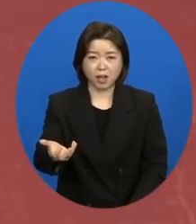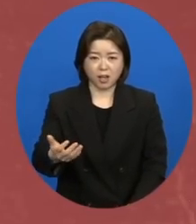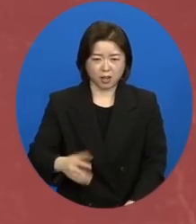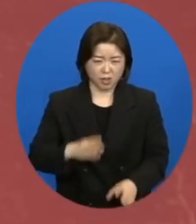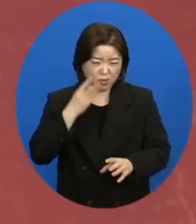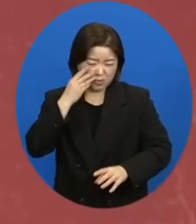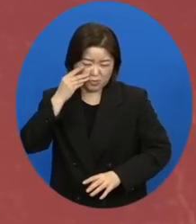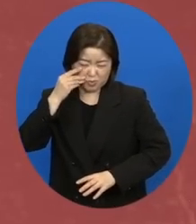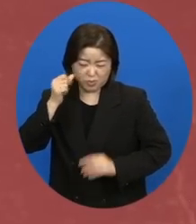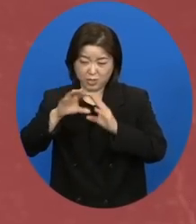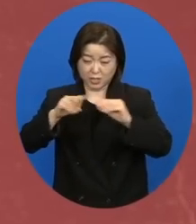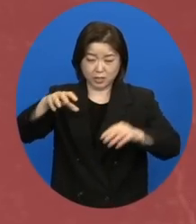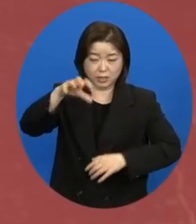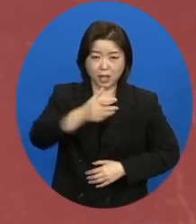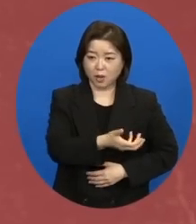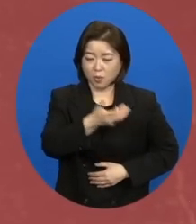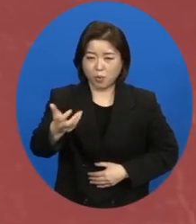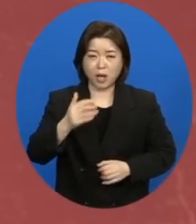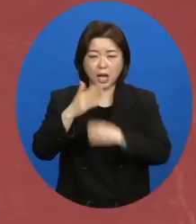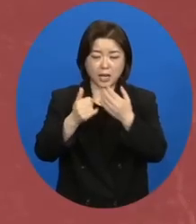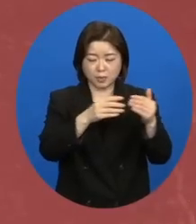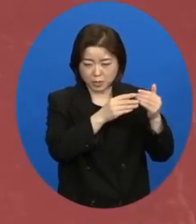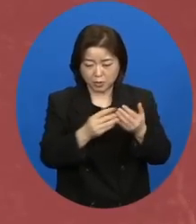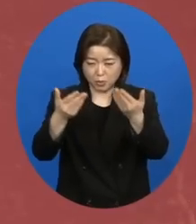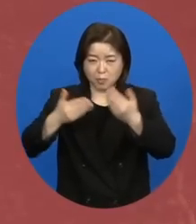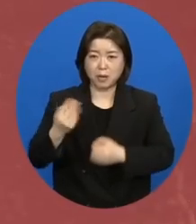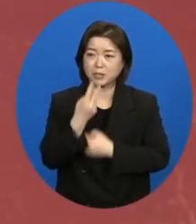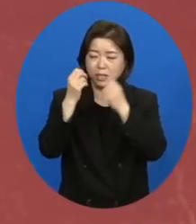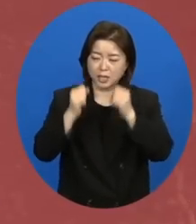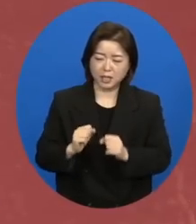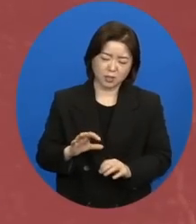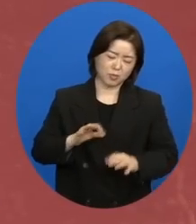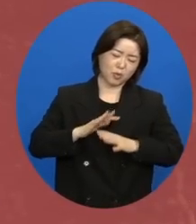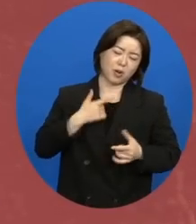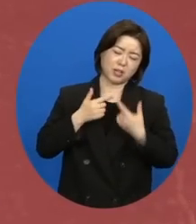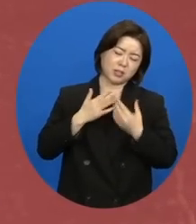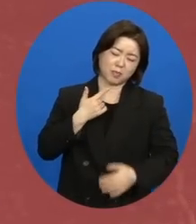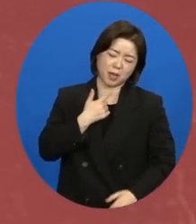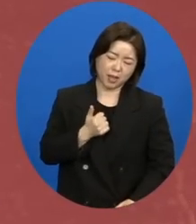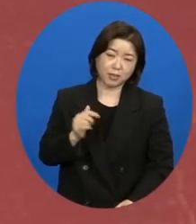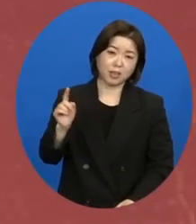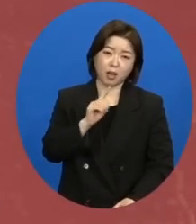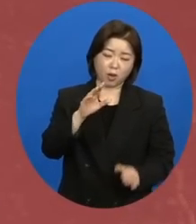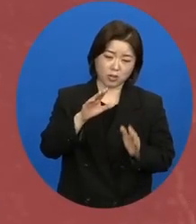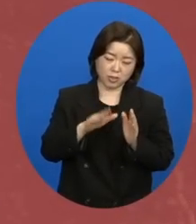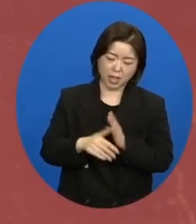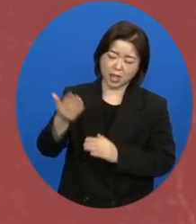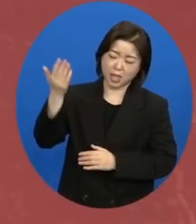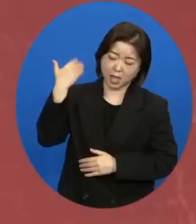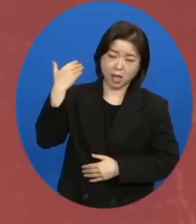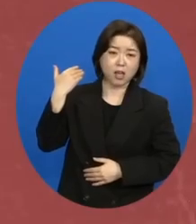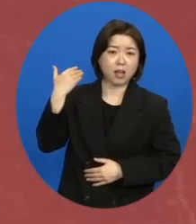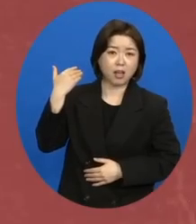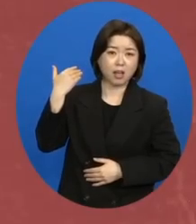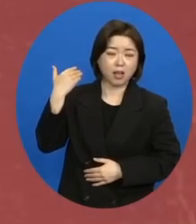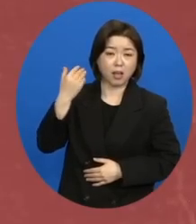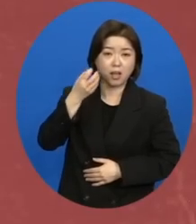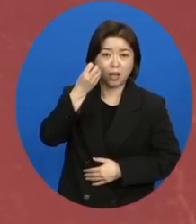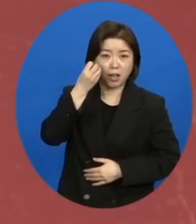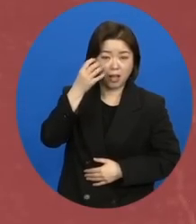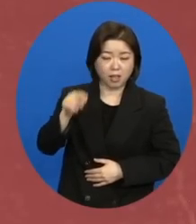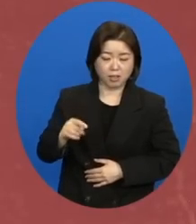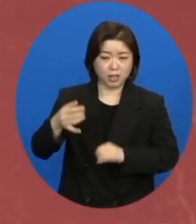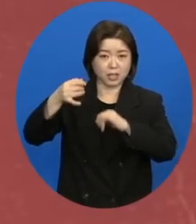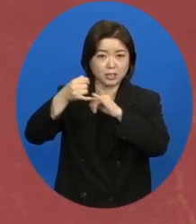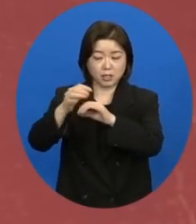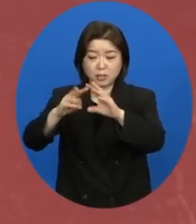땅에 들어와서 하나님 인도하심 받고 살아계심을 놀랍게 체험했던 어느 땐가 이상하게